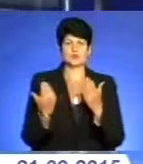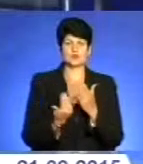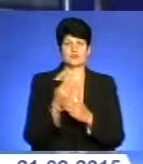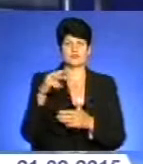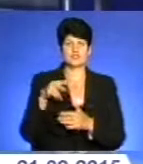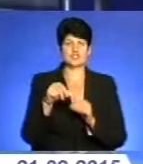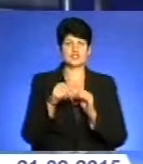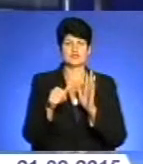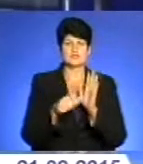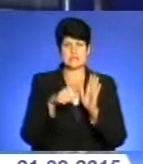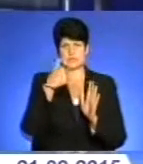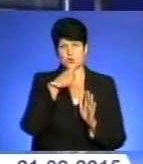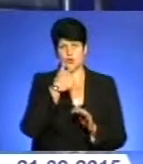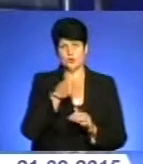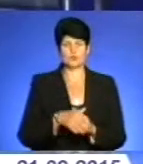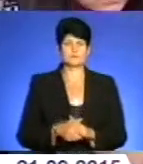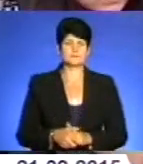2016 року.